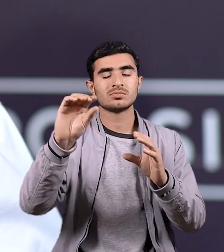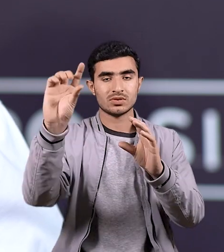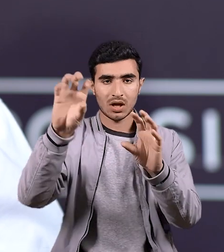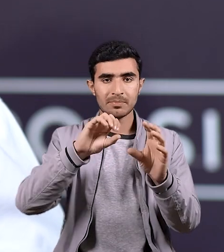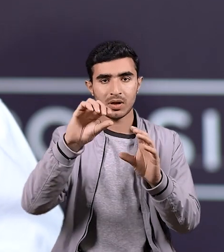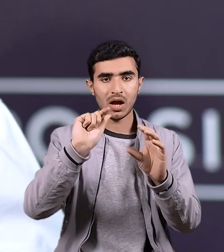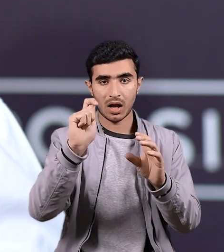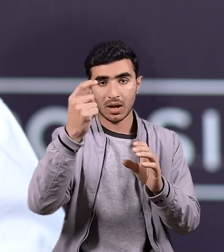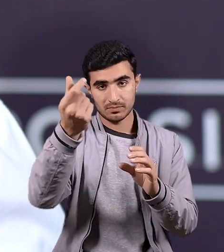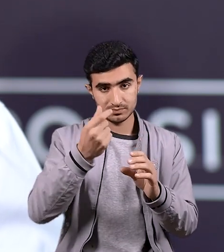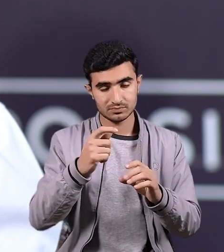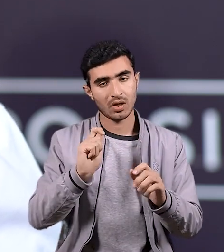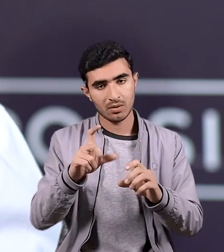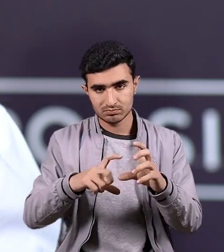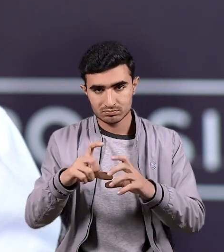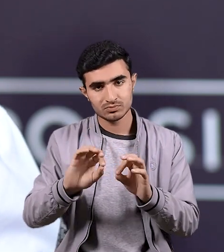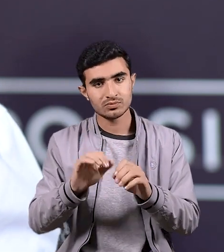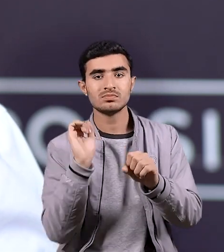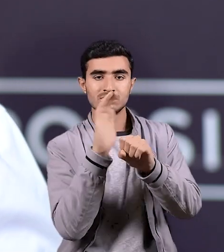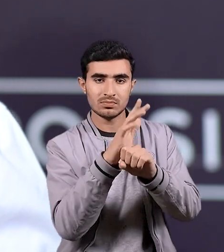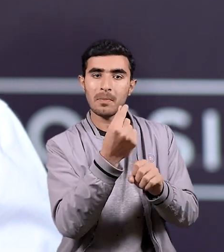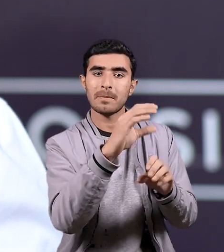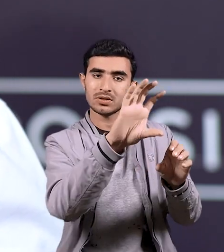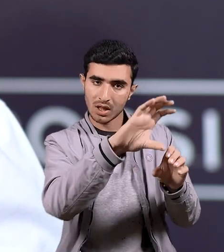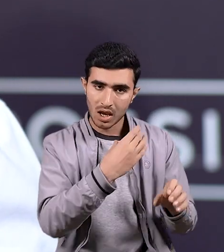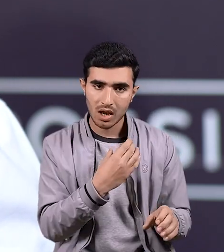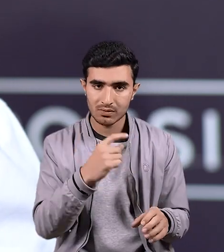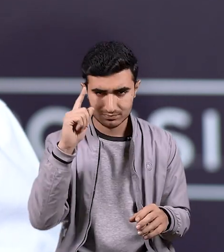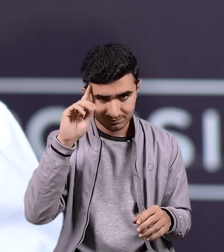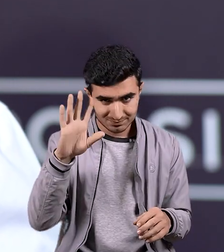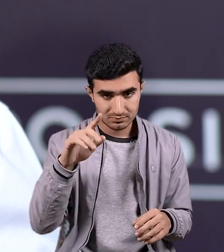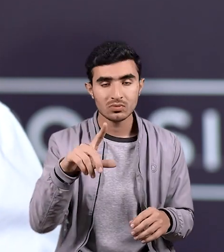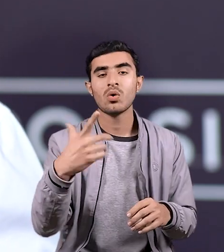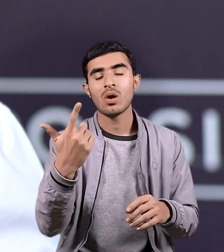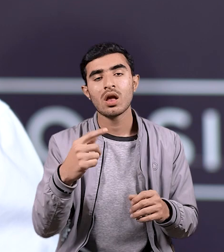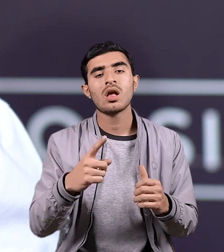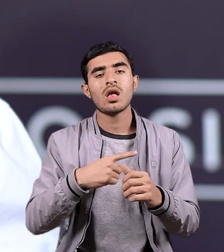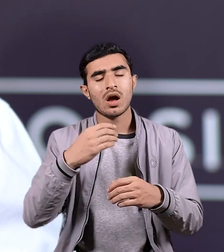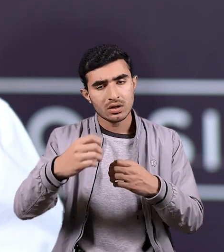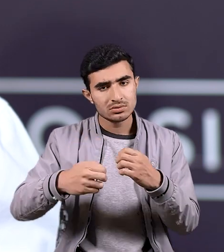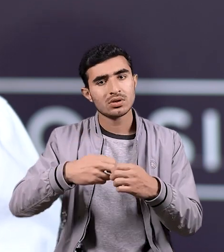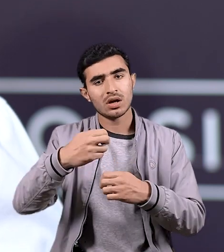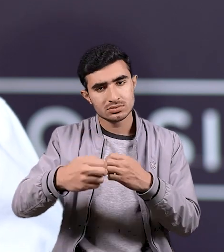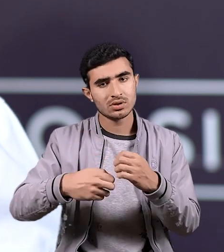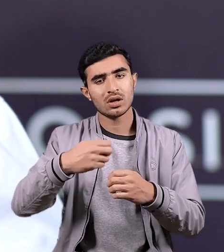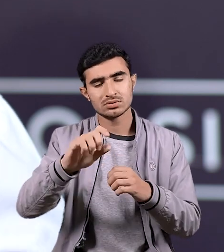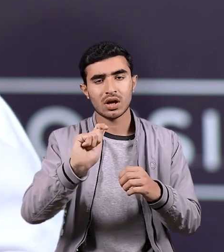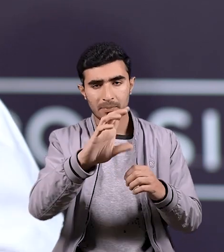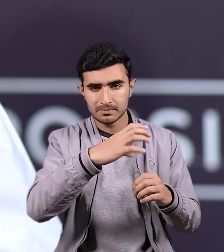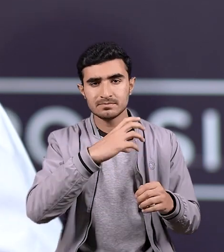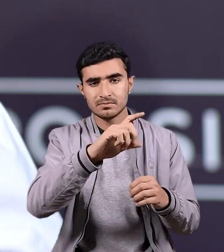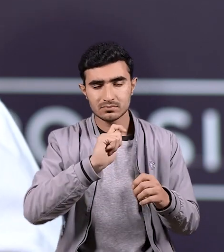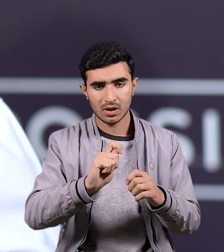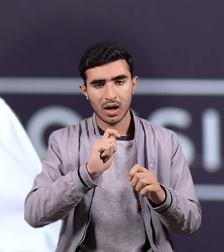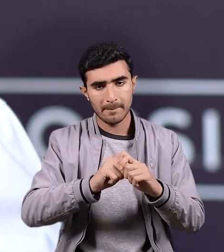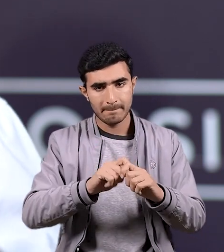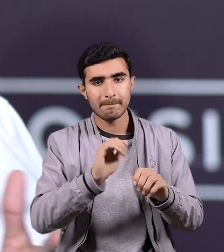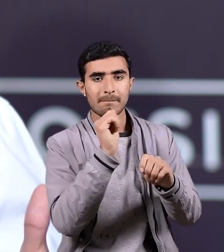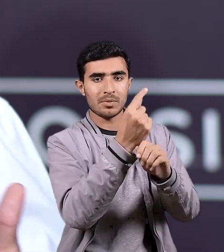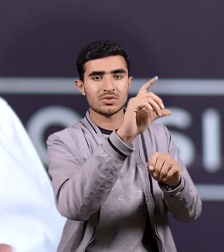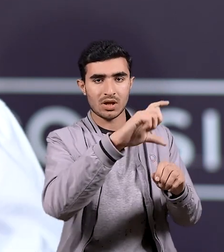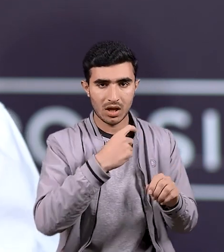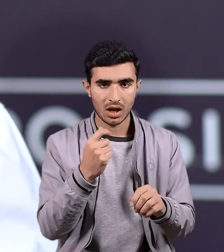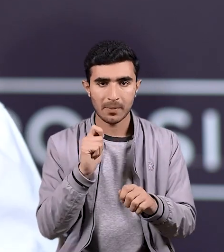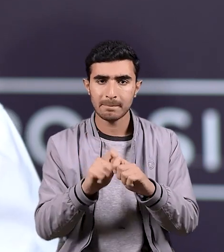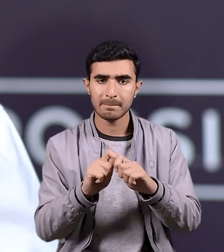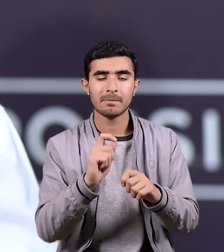ऑनलाइन छोटी टास्क्स लेके उनको डिलीवर कर सकते हैं। जब आप वो टास्क्स कर लें तो फिर आप उसको ग्रो कर सकते हैं इनटू अ लार्जर बिजनेस,